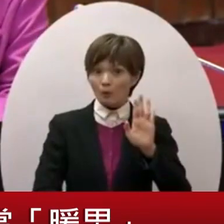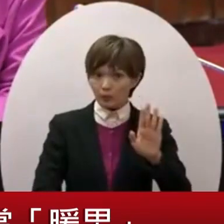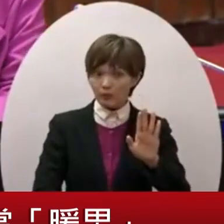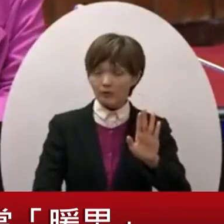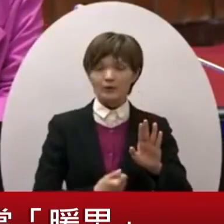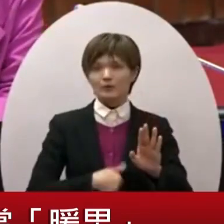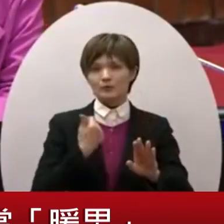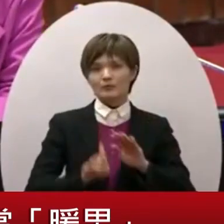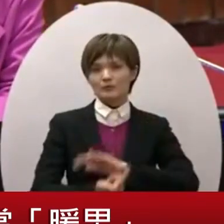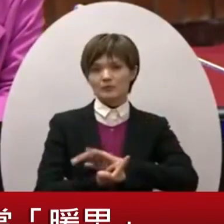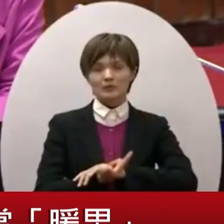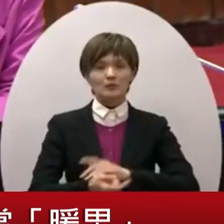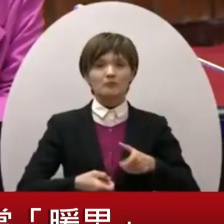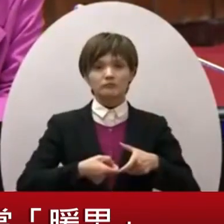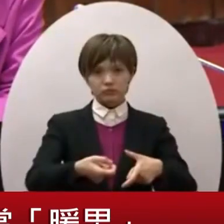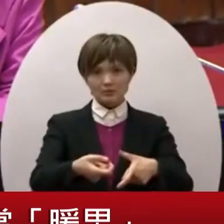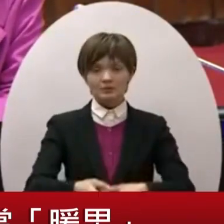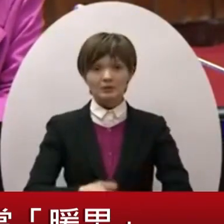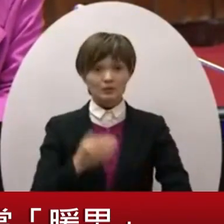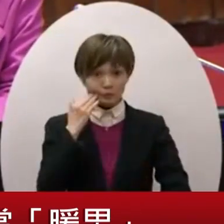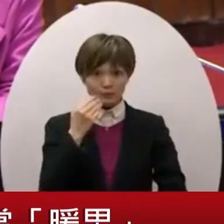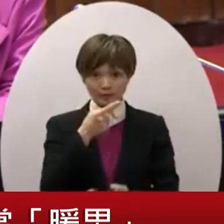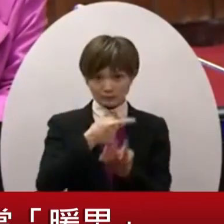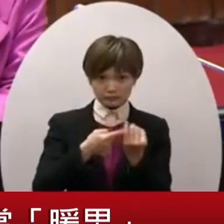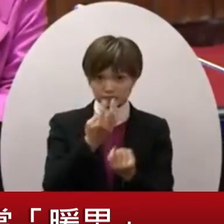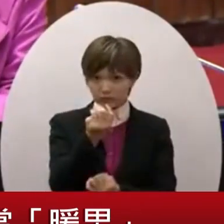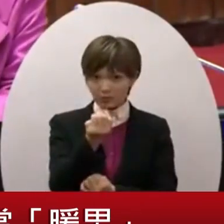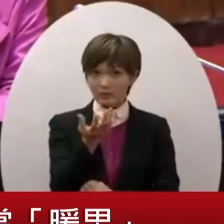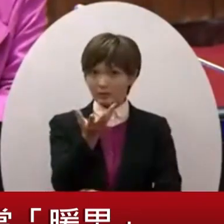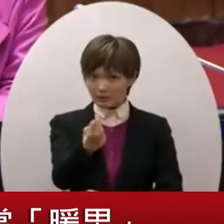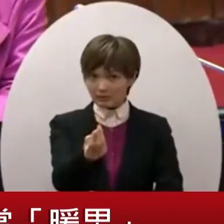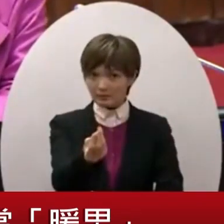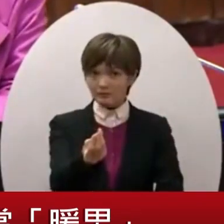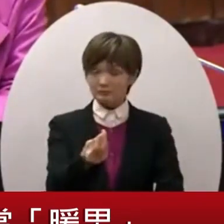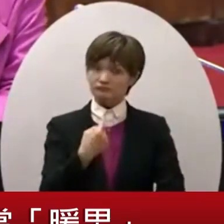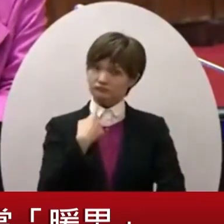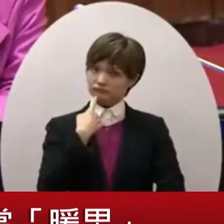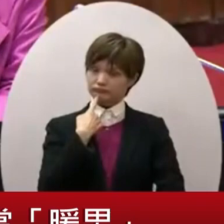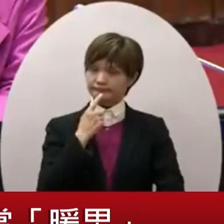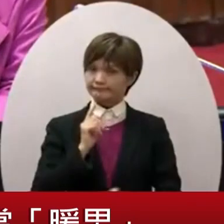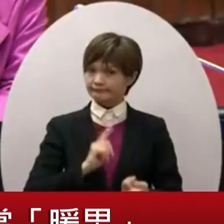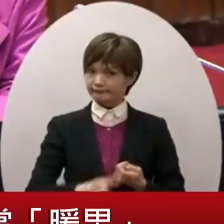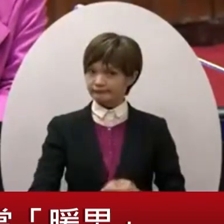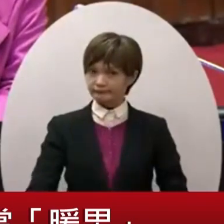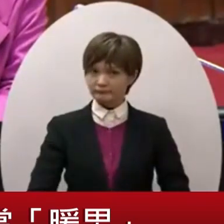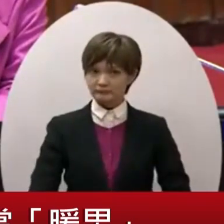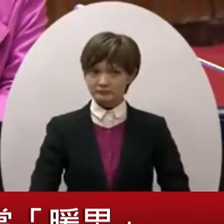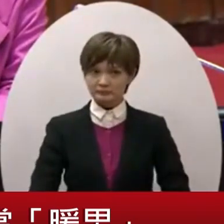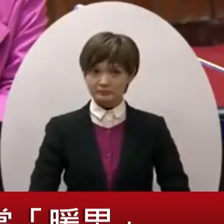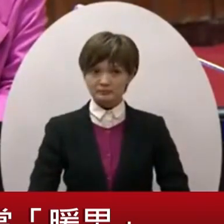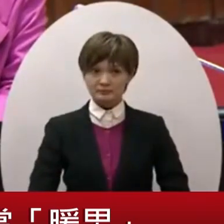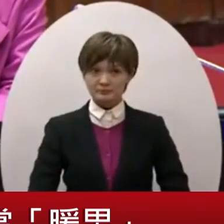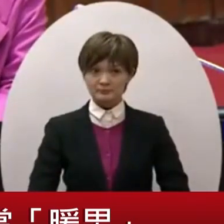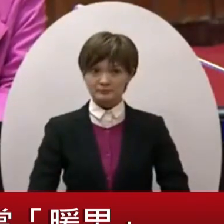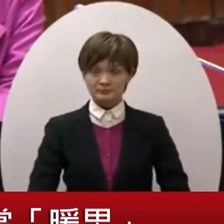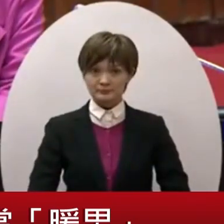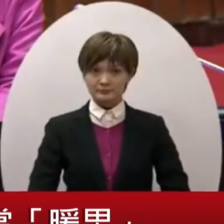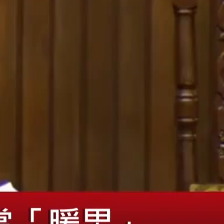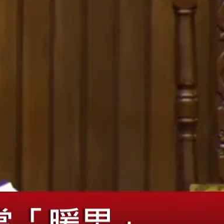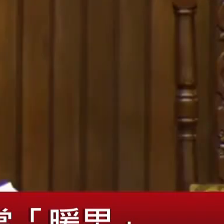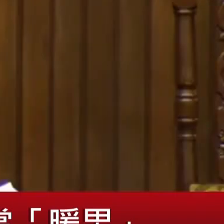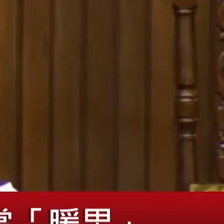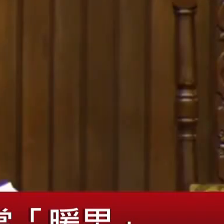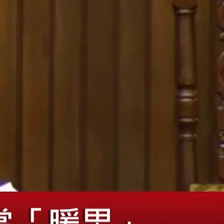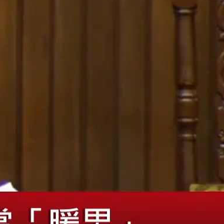道。如果你没有数字，那就是有点 同一批要九十几件，大概都没有